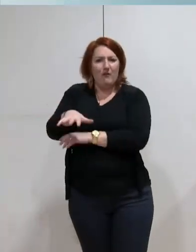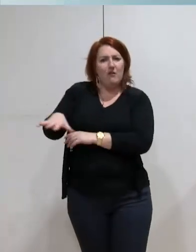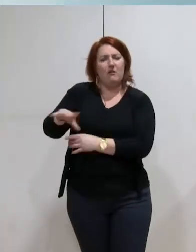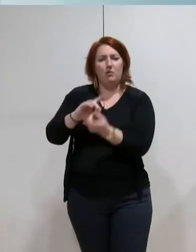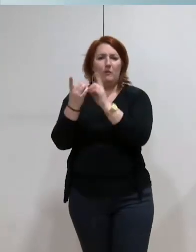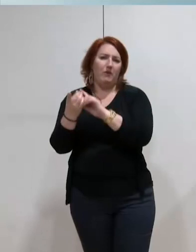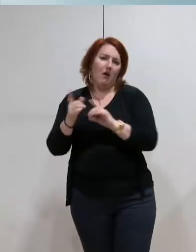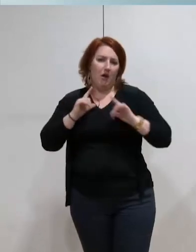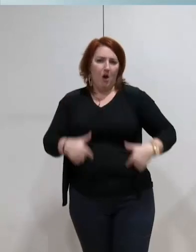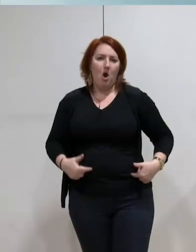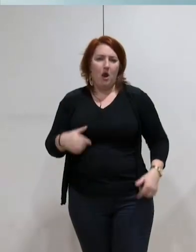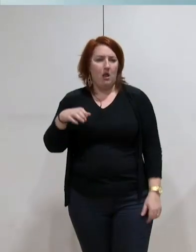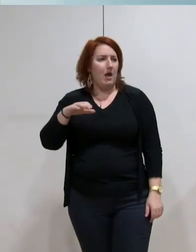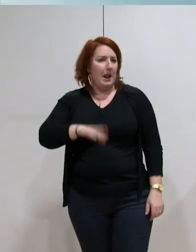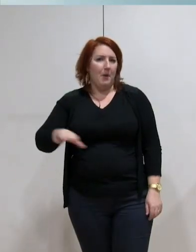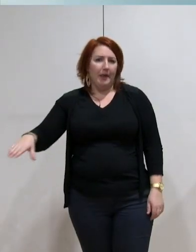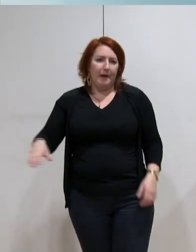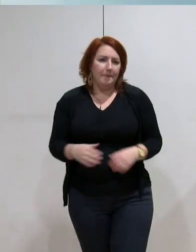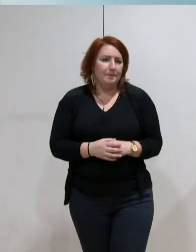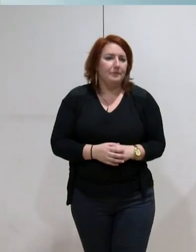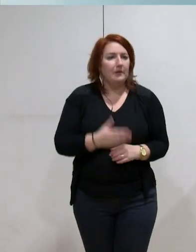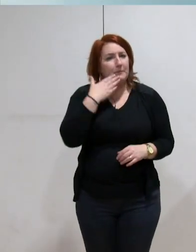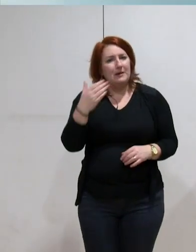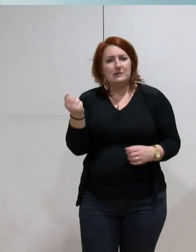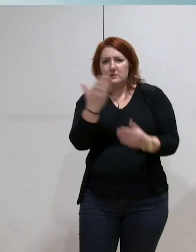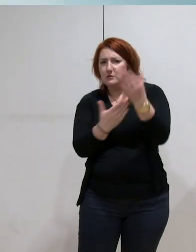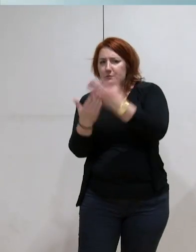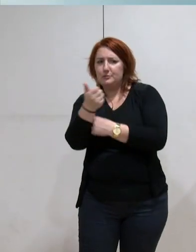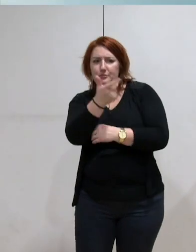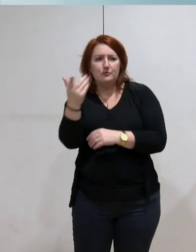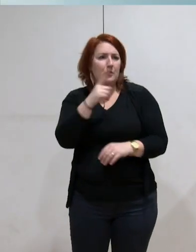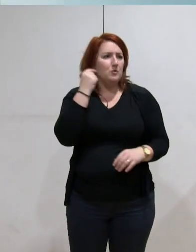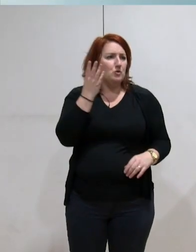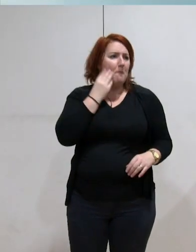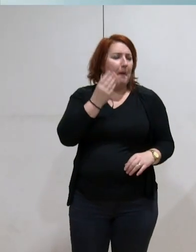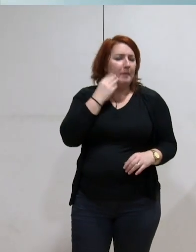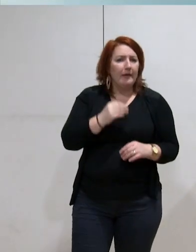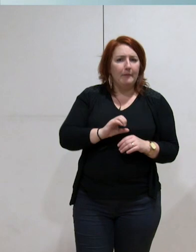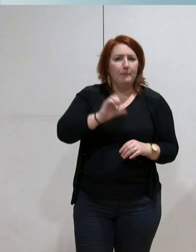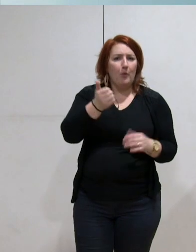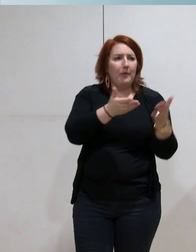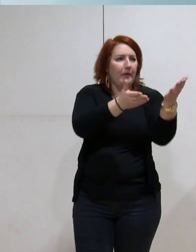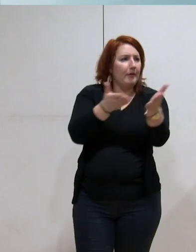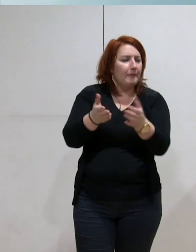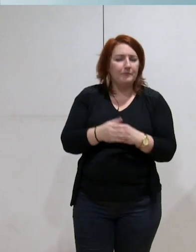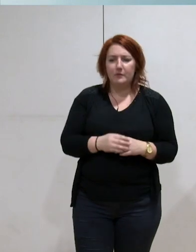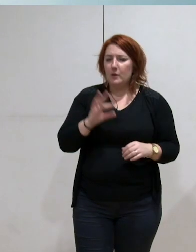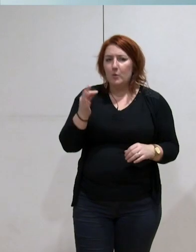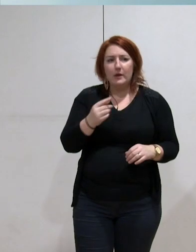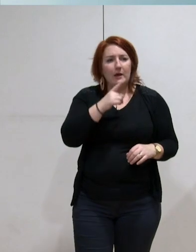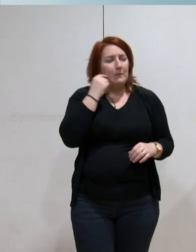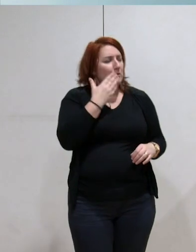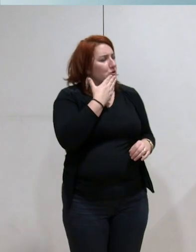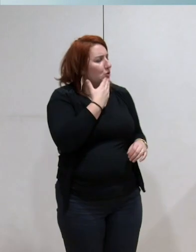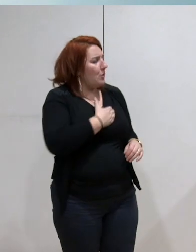voilà je vous remercie j'ai plusieurs prises de parole je démarrer par Monsieur Barbier oui monsieur le Maire